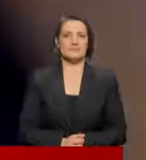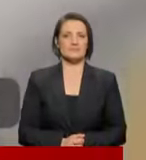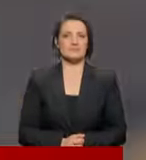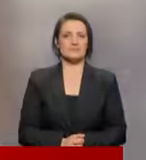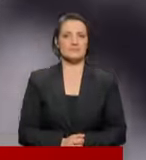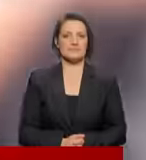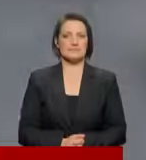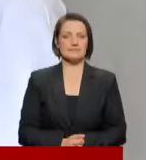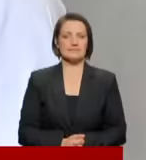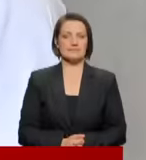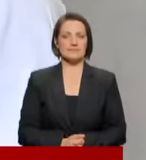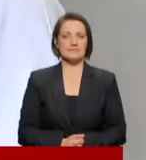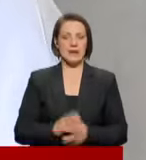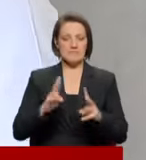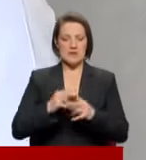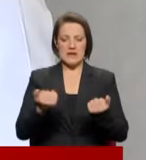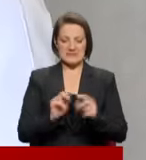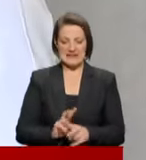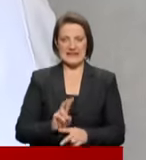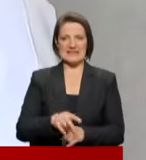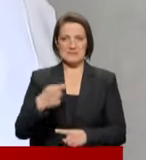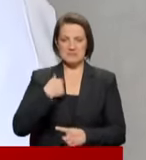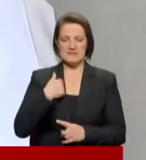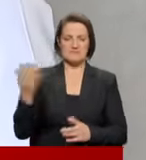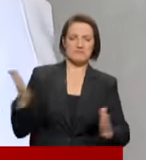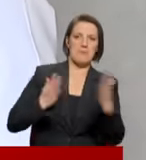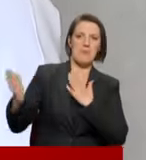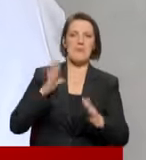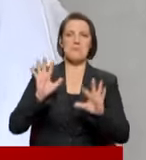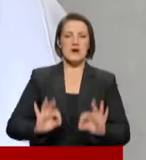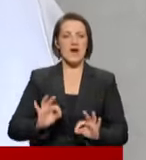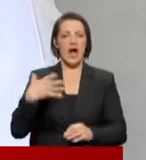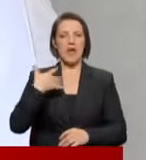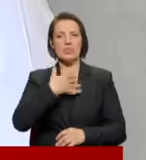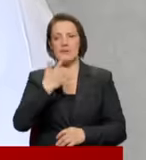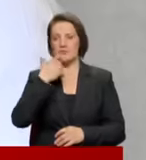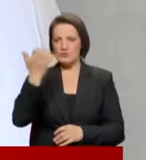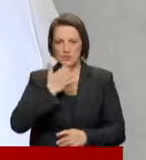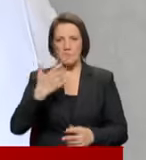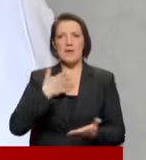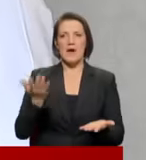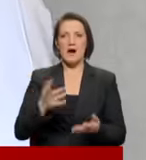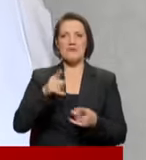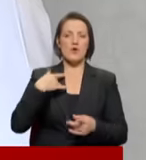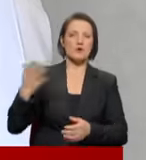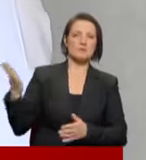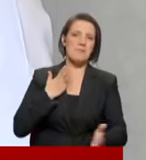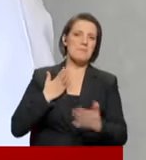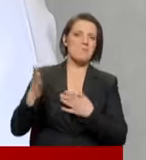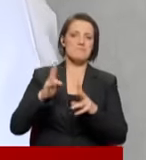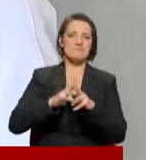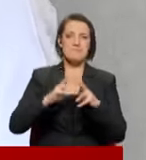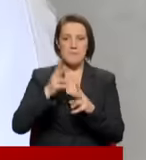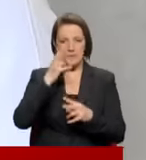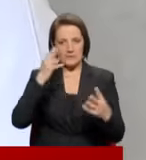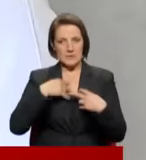Geç içeri. Polis arabasından indik ve bize saldırmaya başladılar. Anneme hakaretler, bana hakaretler. Beni orada darp ettiler polis memurları